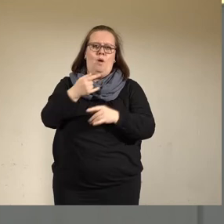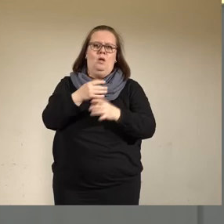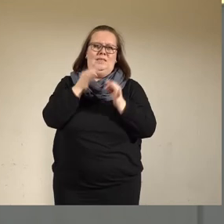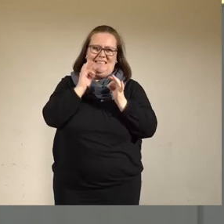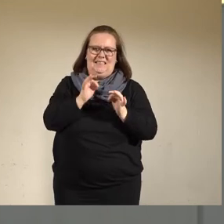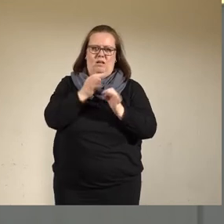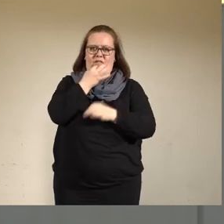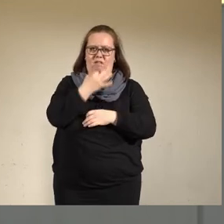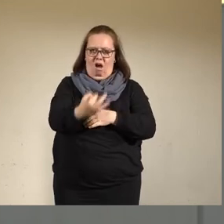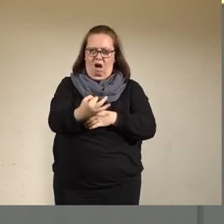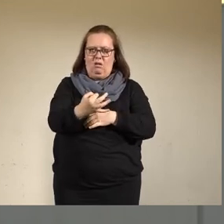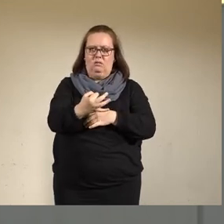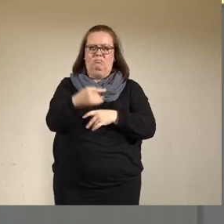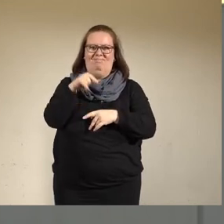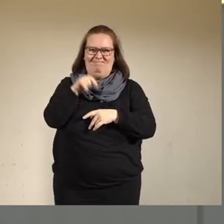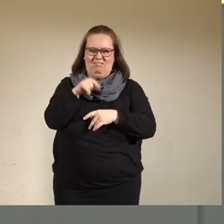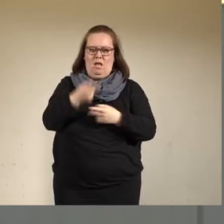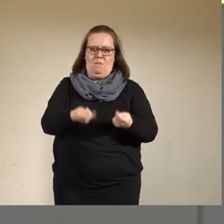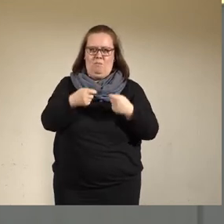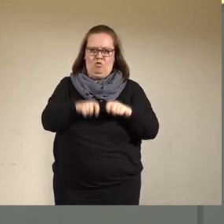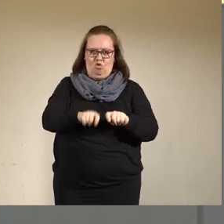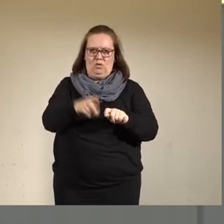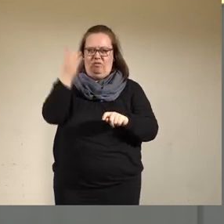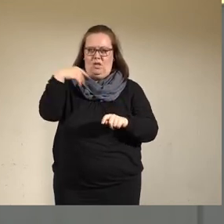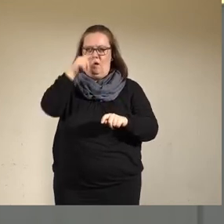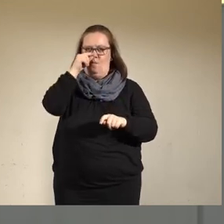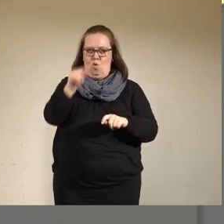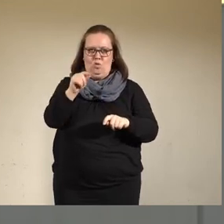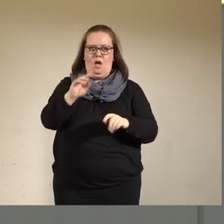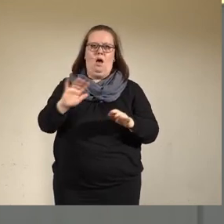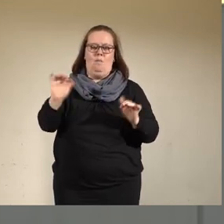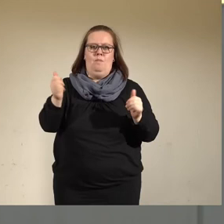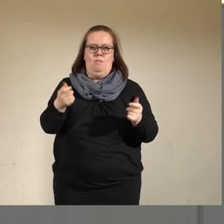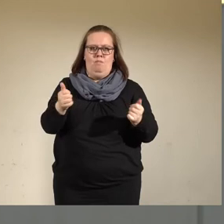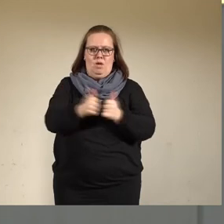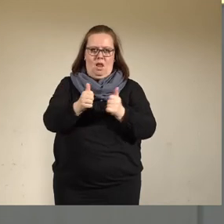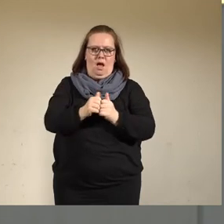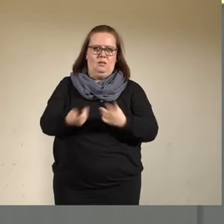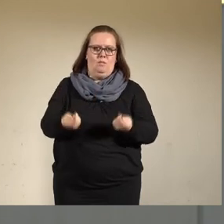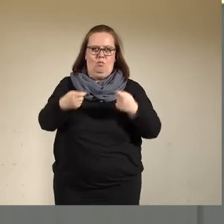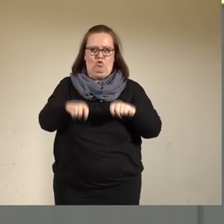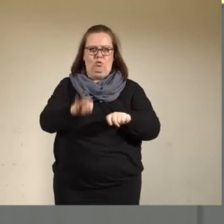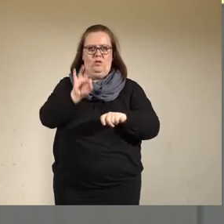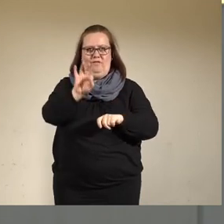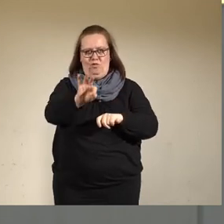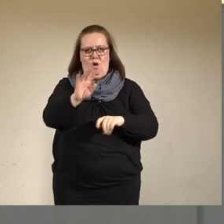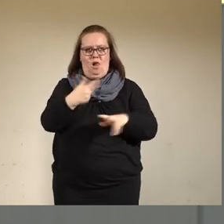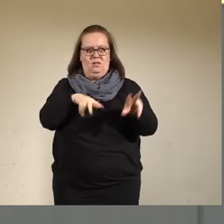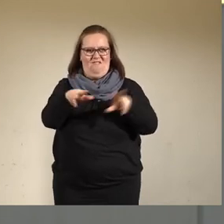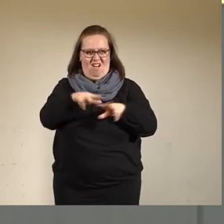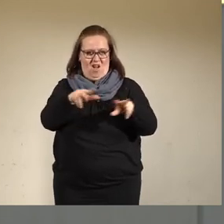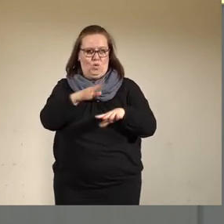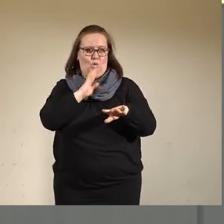nochmal explizit nach, ist dieser Beschluss, den wir am Montag im Begleitbeschluss auch verankert haben, für Sie als